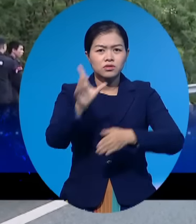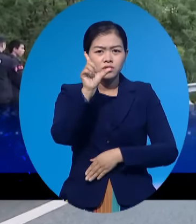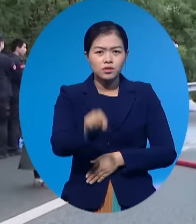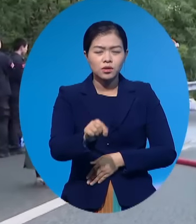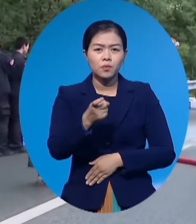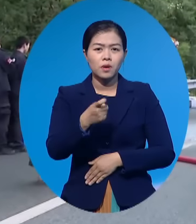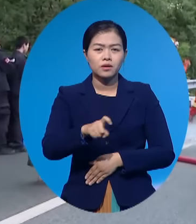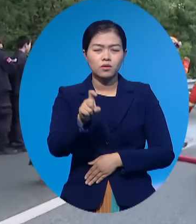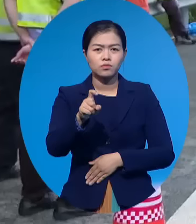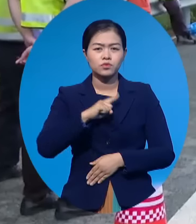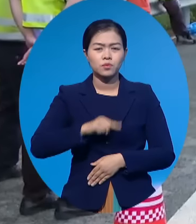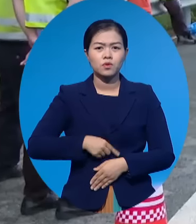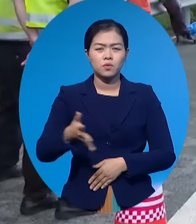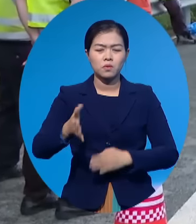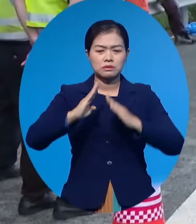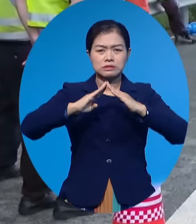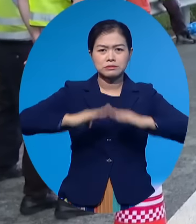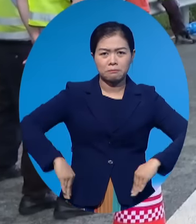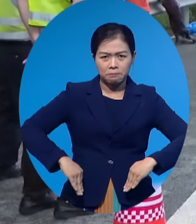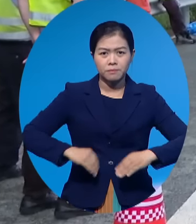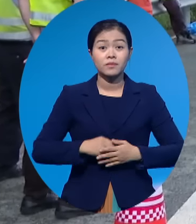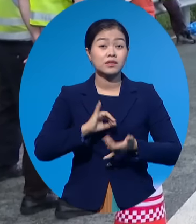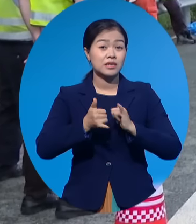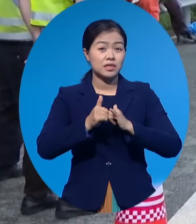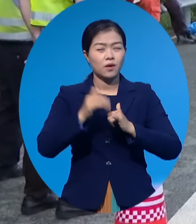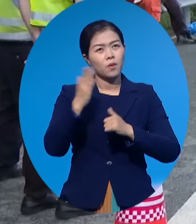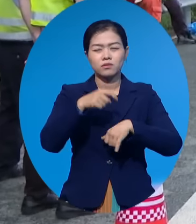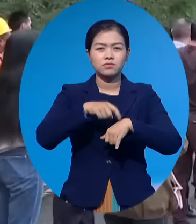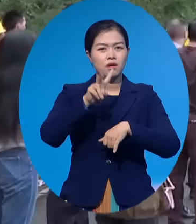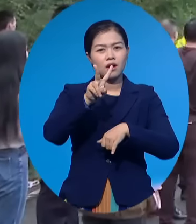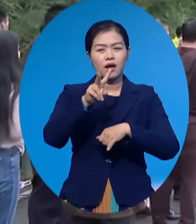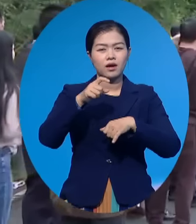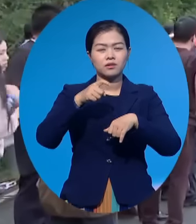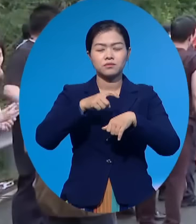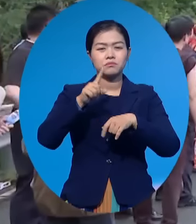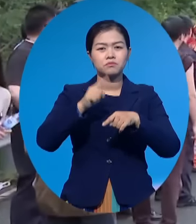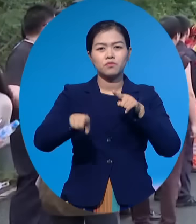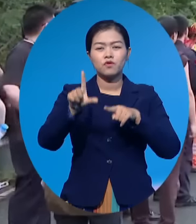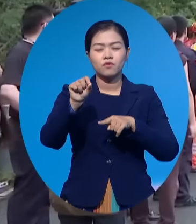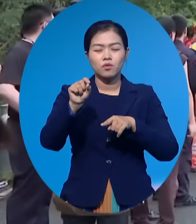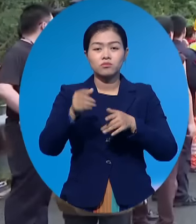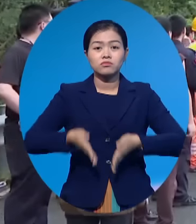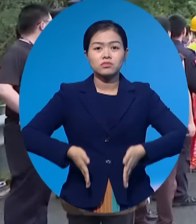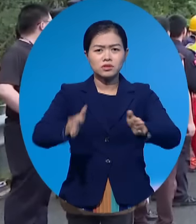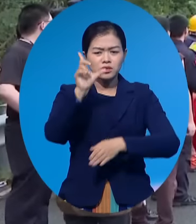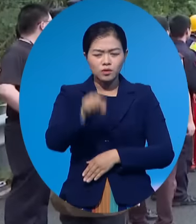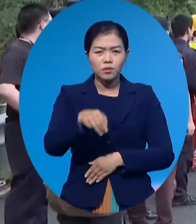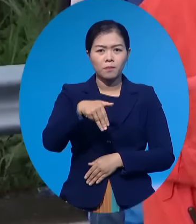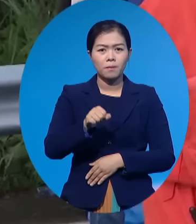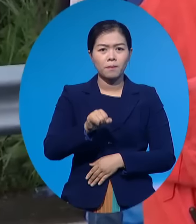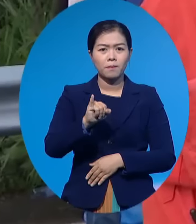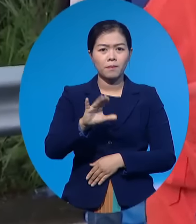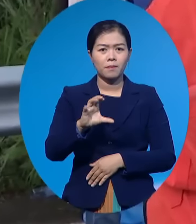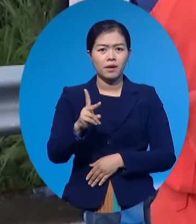sập. Vụ việc xảy ra vào khoảng 2 giờ 10 phút ngày 1 tháng 5 trên tuyến đường cao tốc Mai Châu - Đại Bộ ở thành phố Mai Châu, khiến